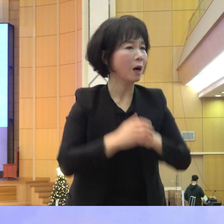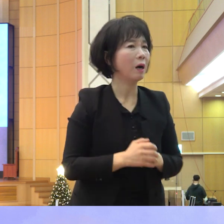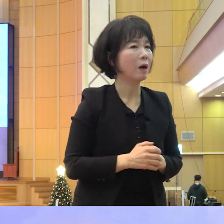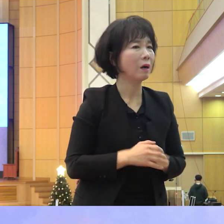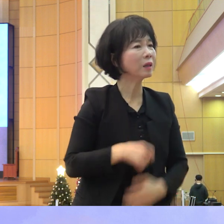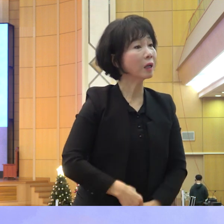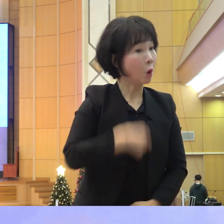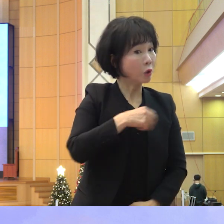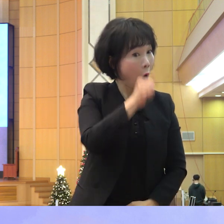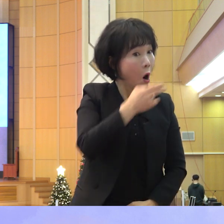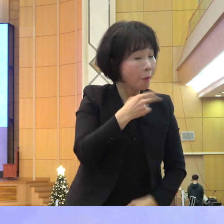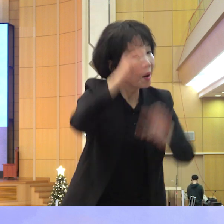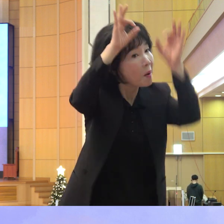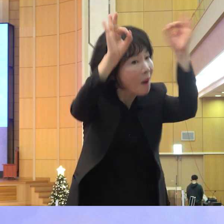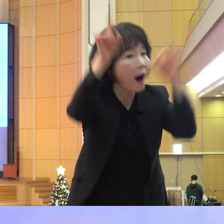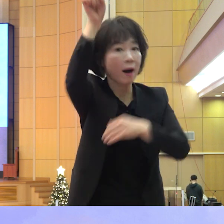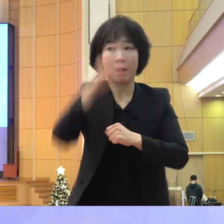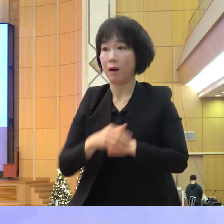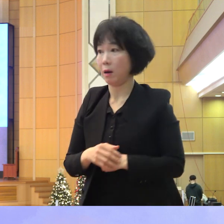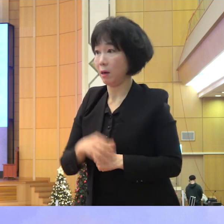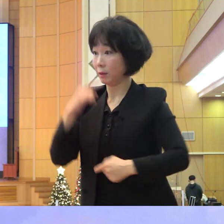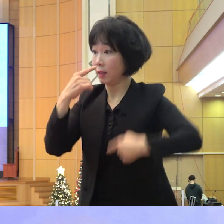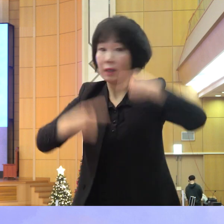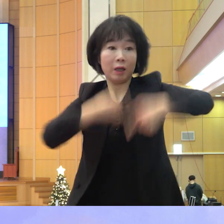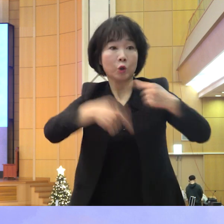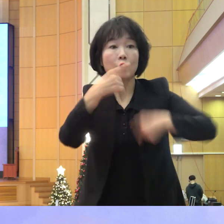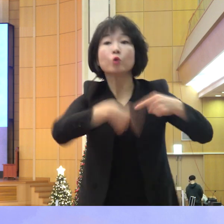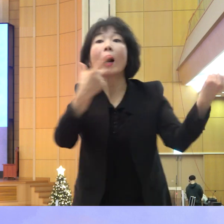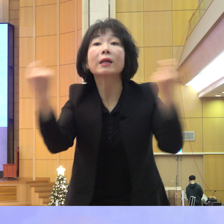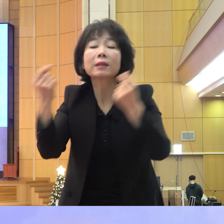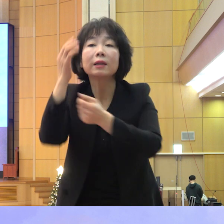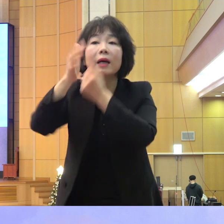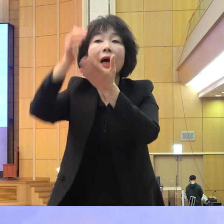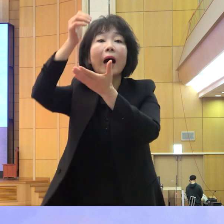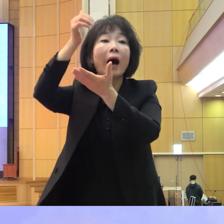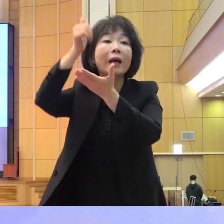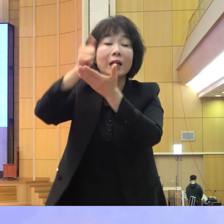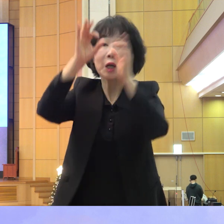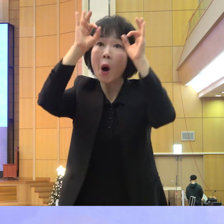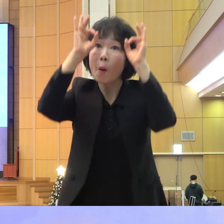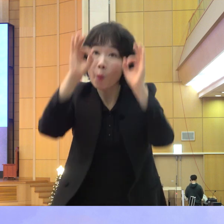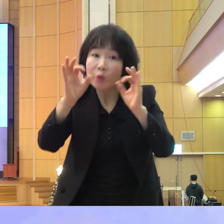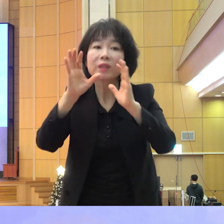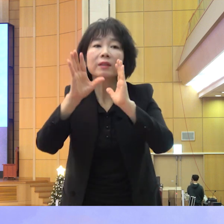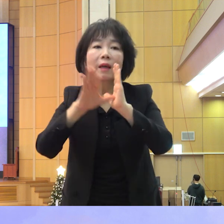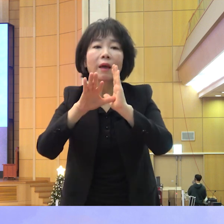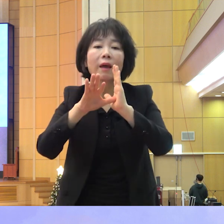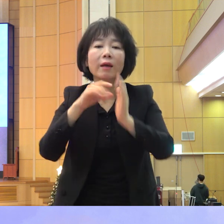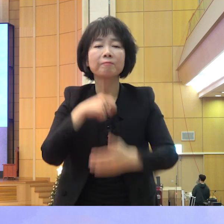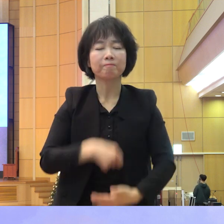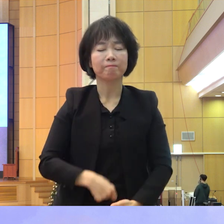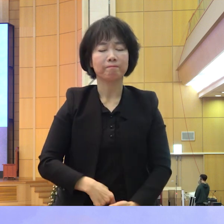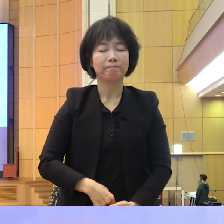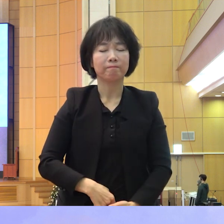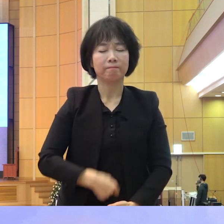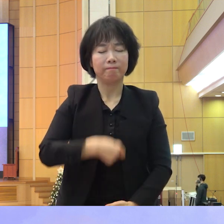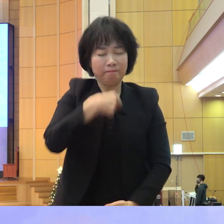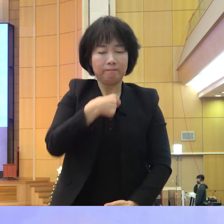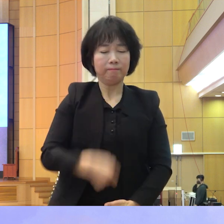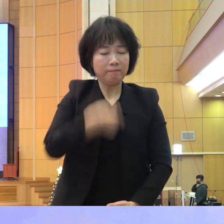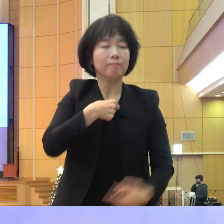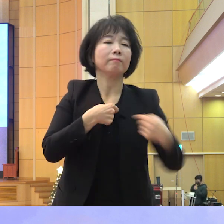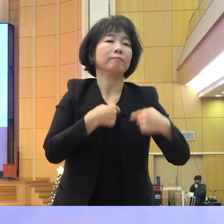보시기에 정직하고. 따라합시다. 하나님 보시기에 정직하고.